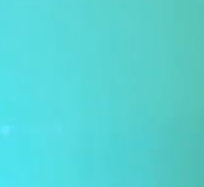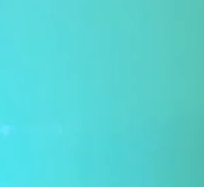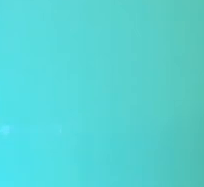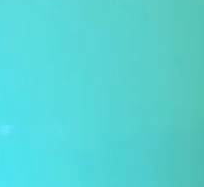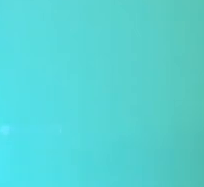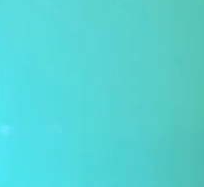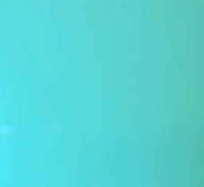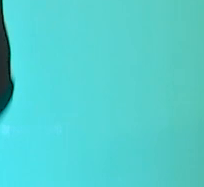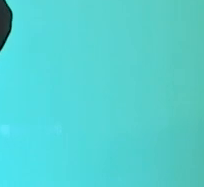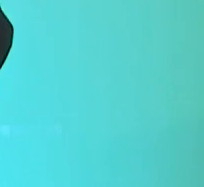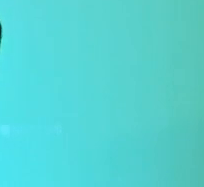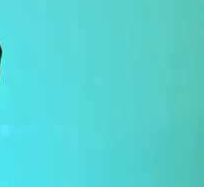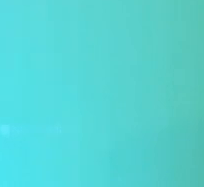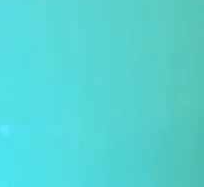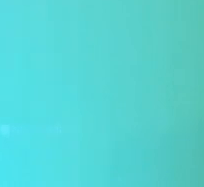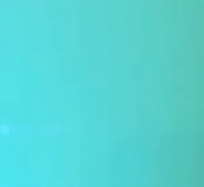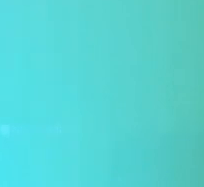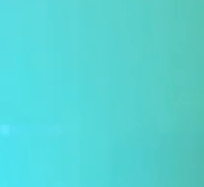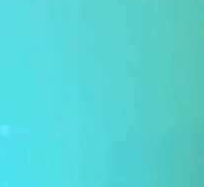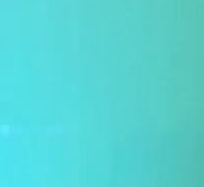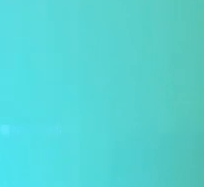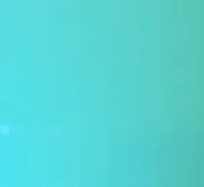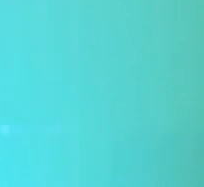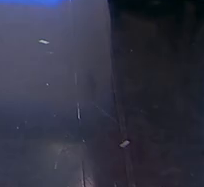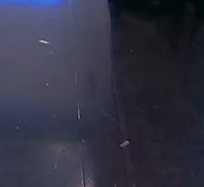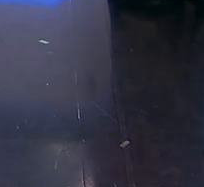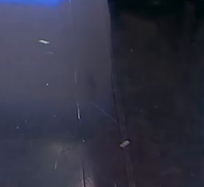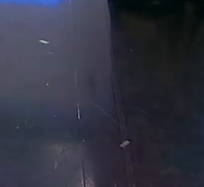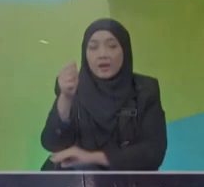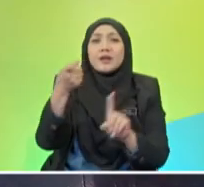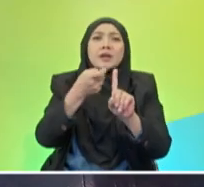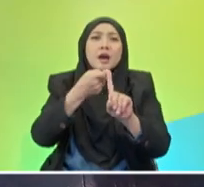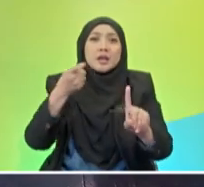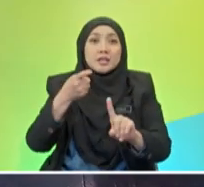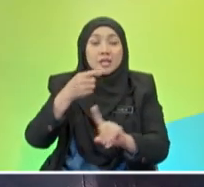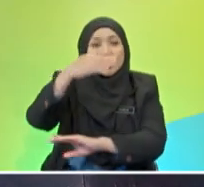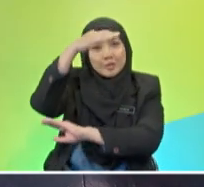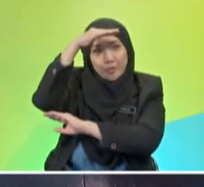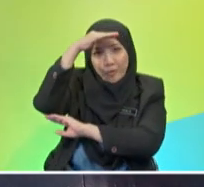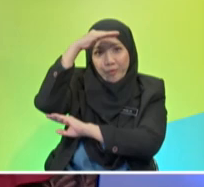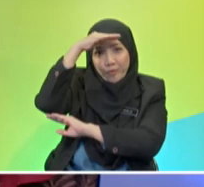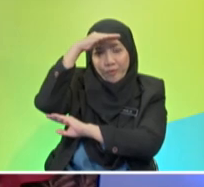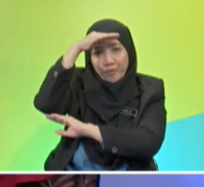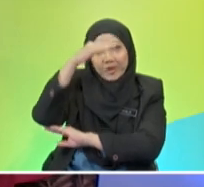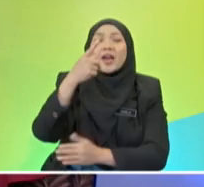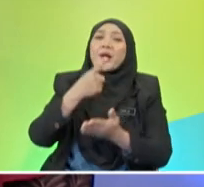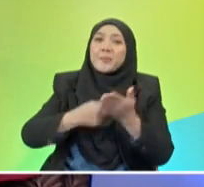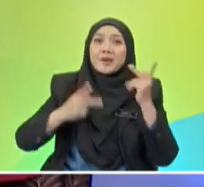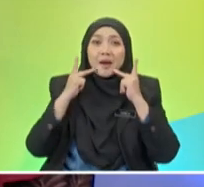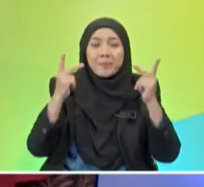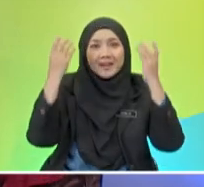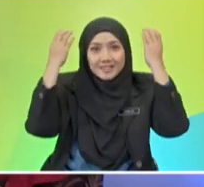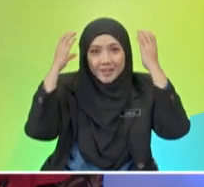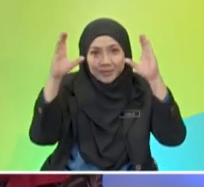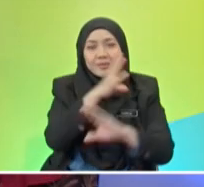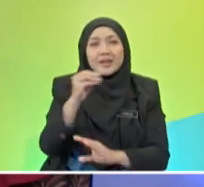Cikgu Zuriana dari SK Seri Setia Pontian Johor. Cikgu, apa khabar cikgu? Apa khabar Chris dan murid-murid